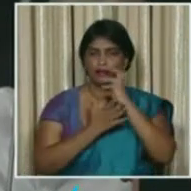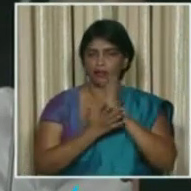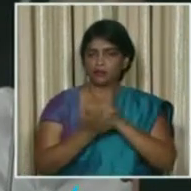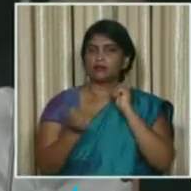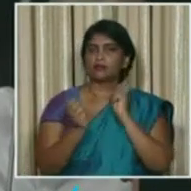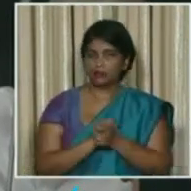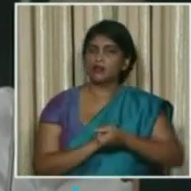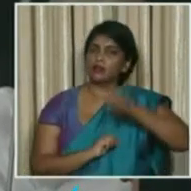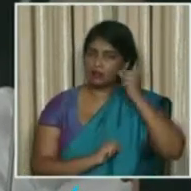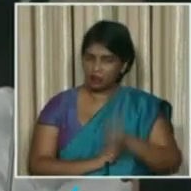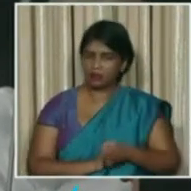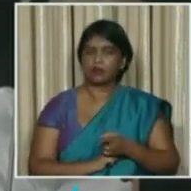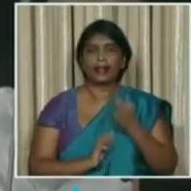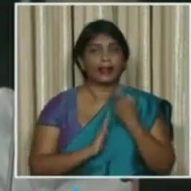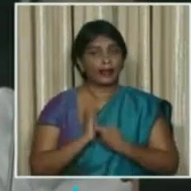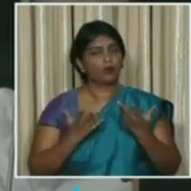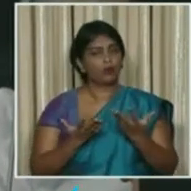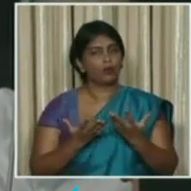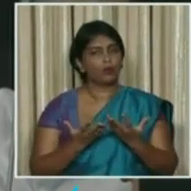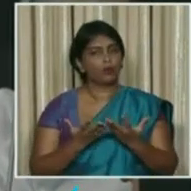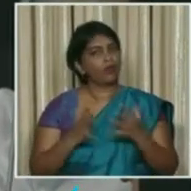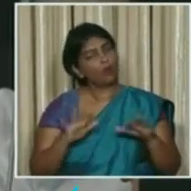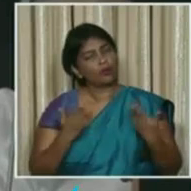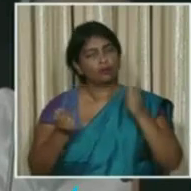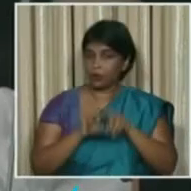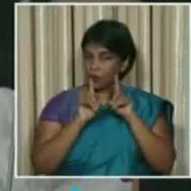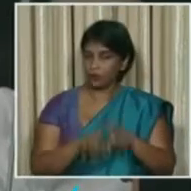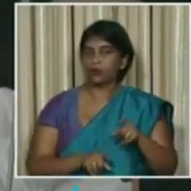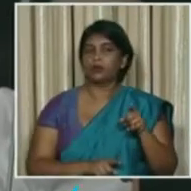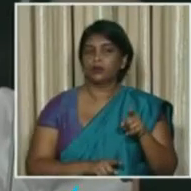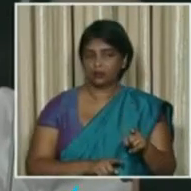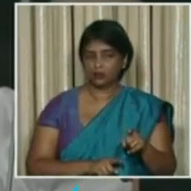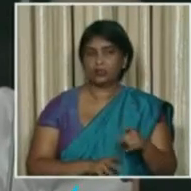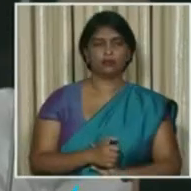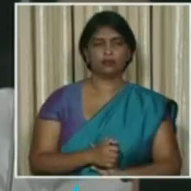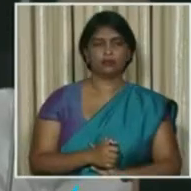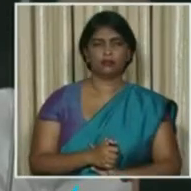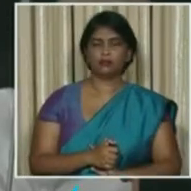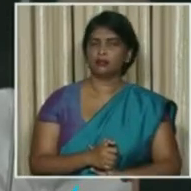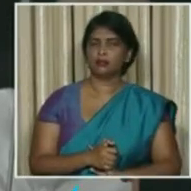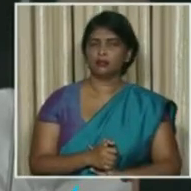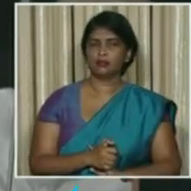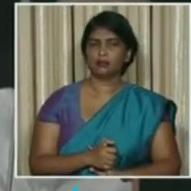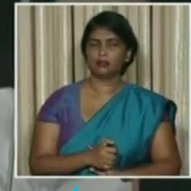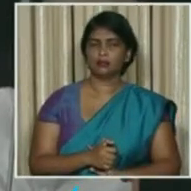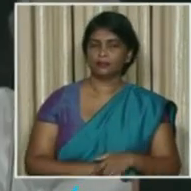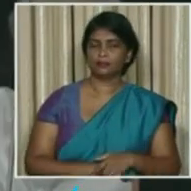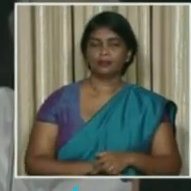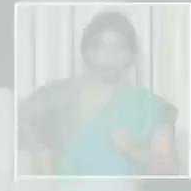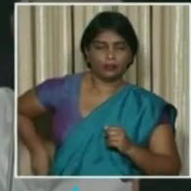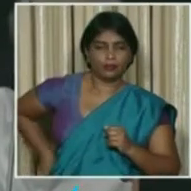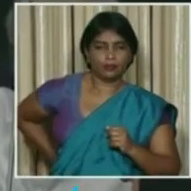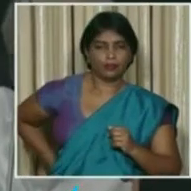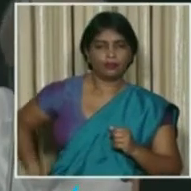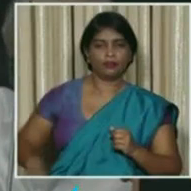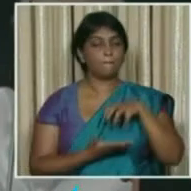දෙන්නම්, ඒක සම්මත කරන්න, නීති ටික සම්මත කරන්න, ඕන සංශෝධන ටික ගේන්න, ඊට පස්සේ ඡන්දේ තියන්නම්. ඒබ්‍රහම් ලින්කන් ජනාධිපතිතුමා